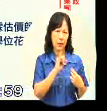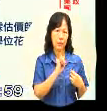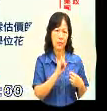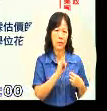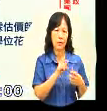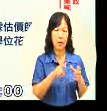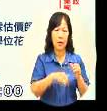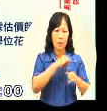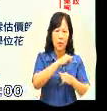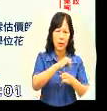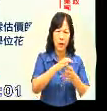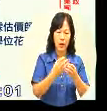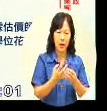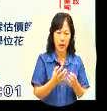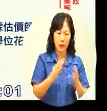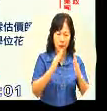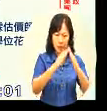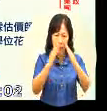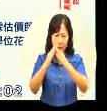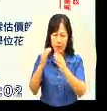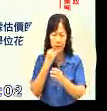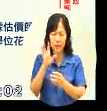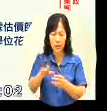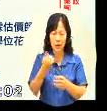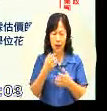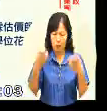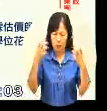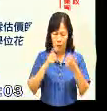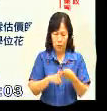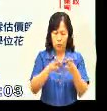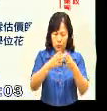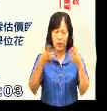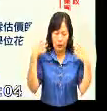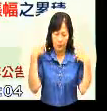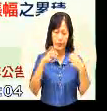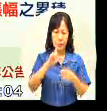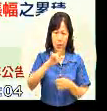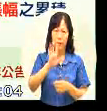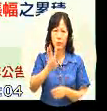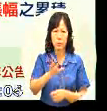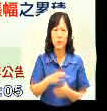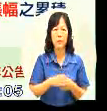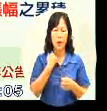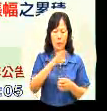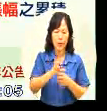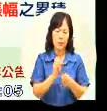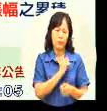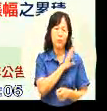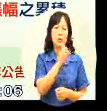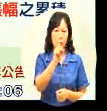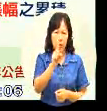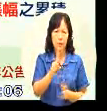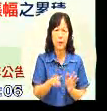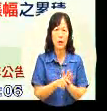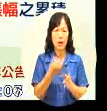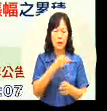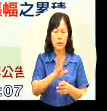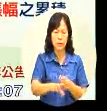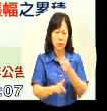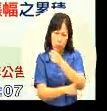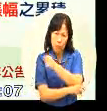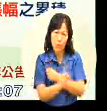不动产政策主要的负责的教授。他们做了一个结论，这公听会的结论是这